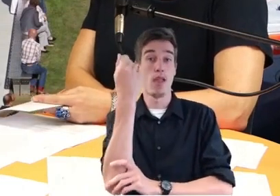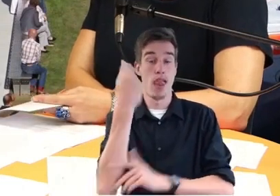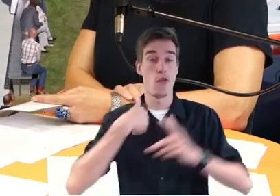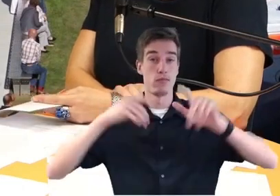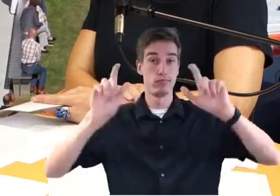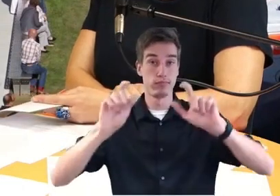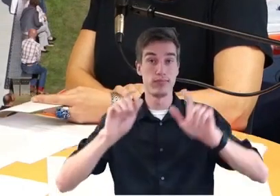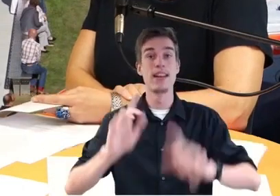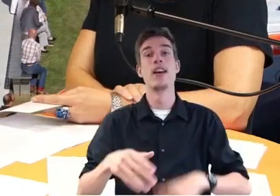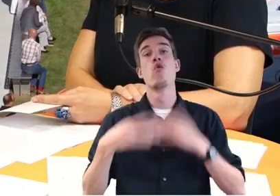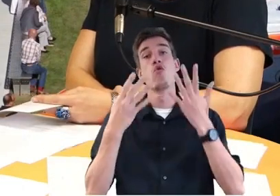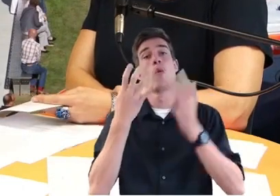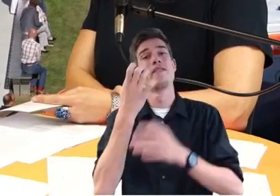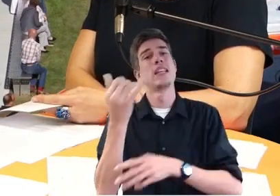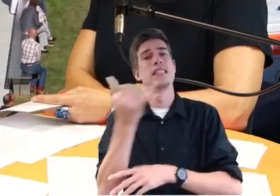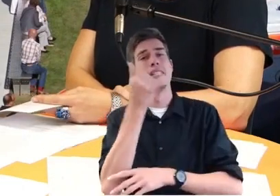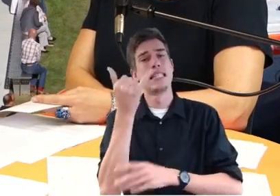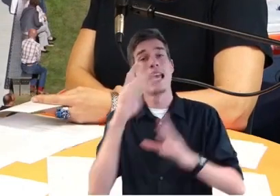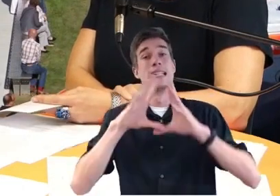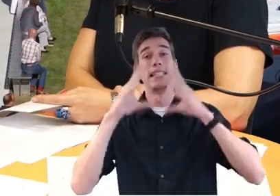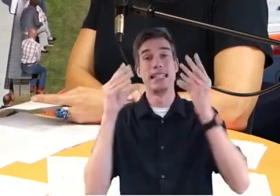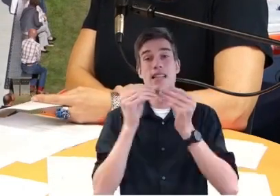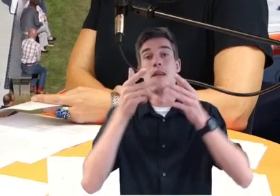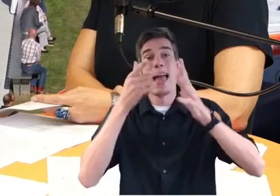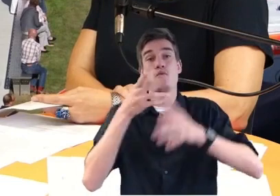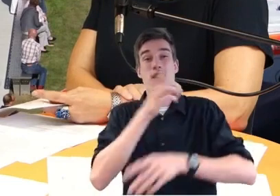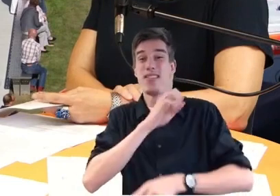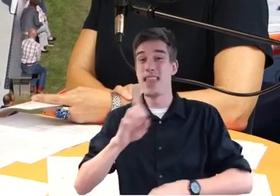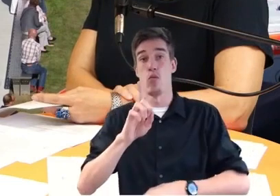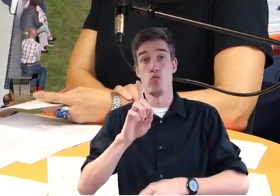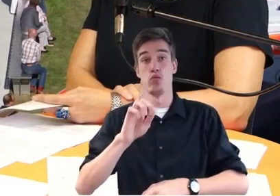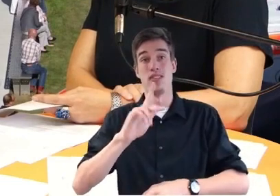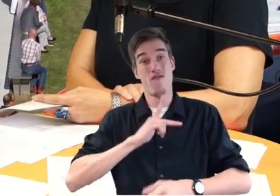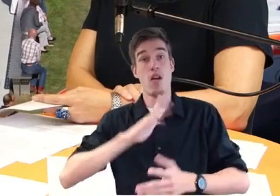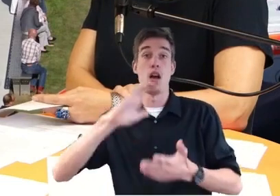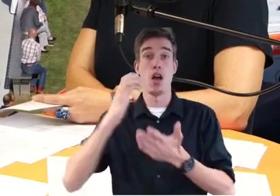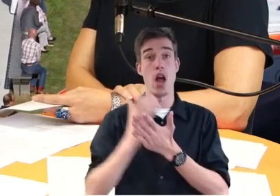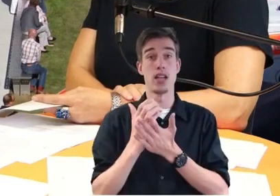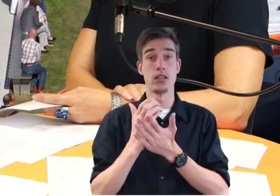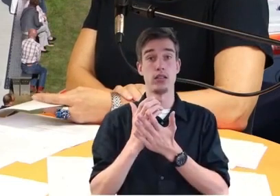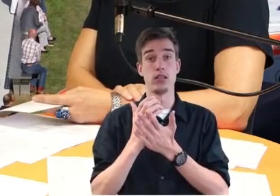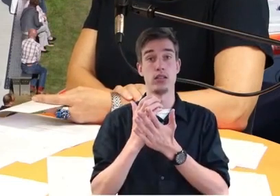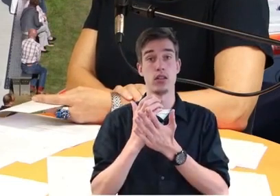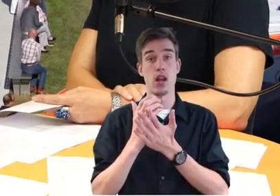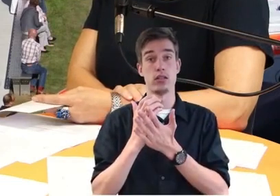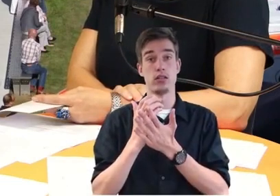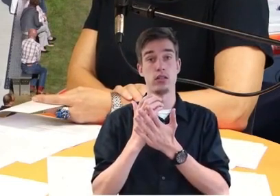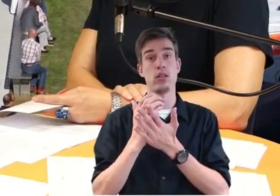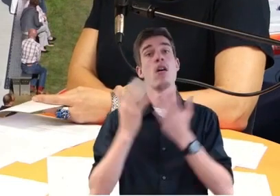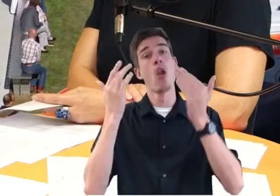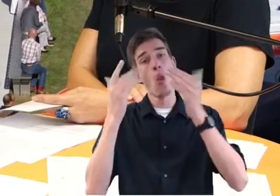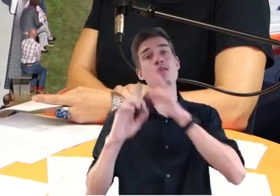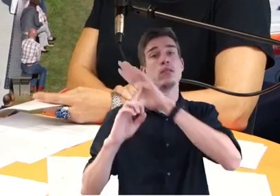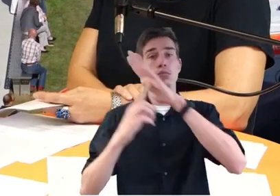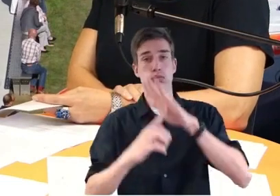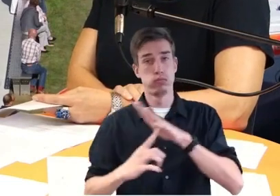diesen 49 Jahren Dienst wurden jetzt insgesamt 800.000 Einsätze im Luftrettungsdienst durch diese 12